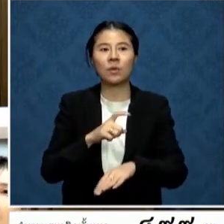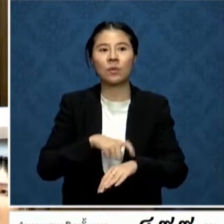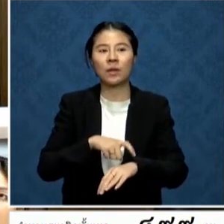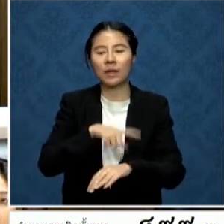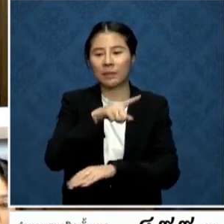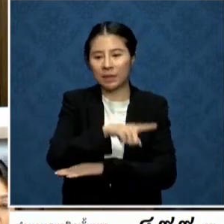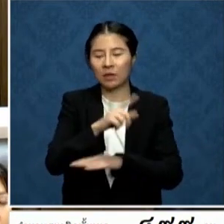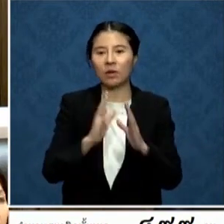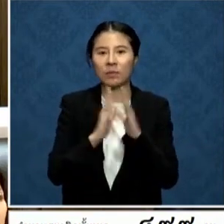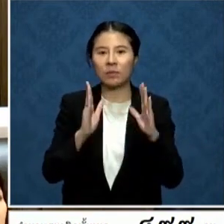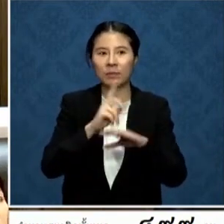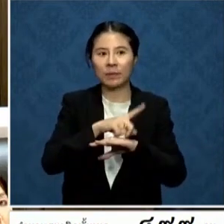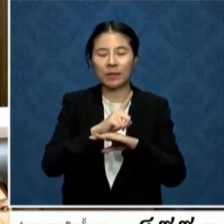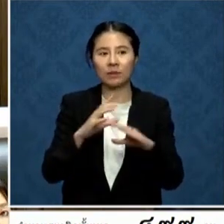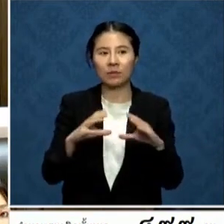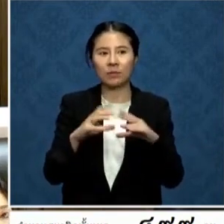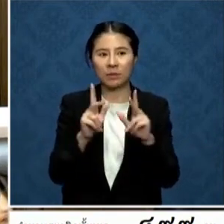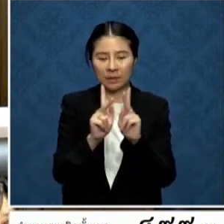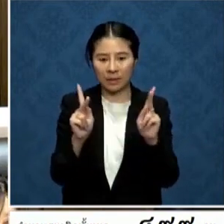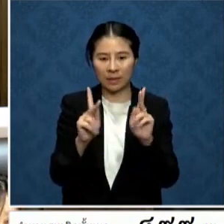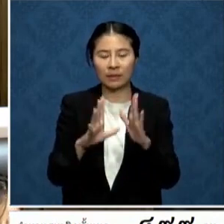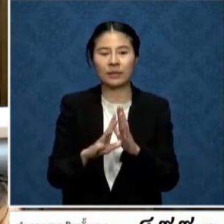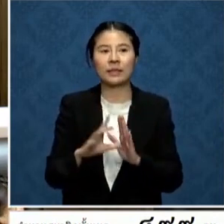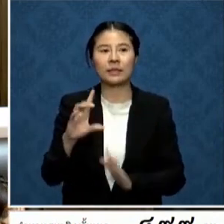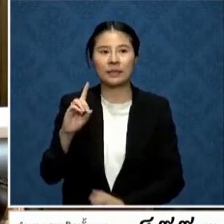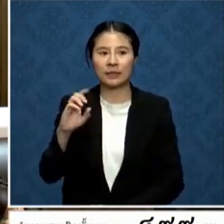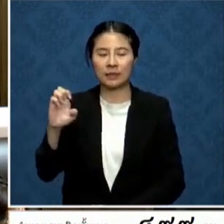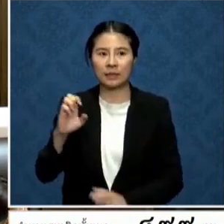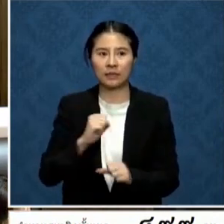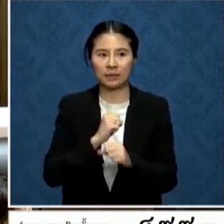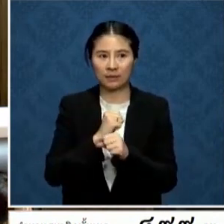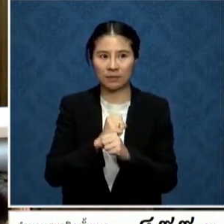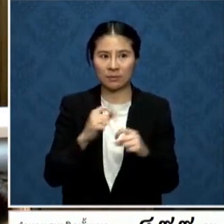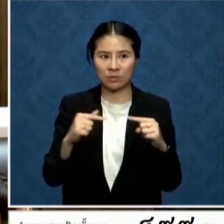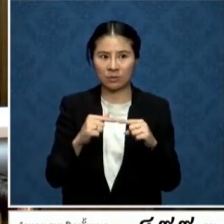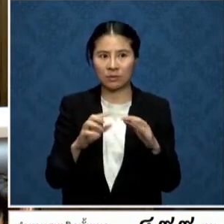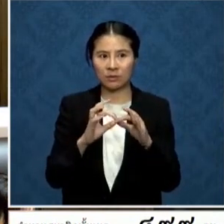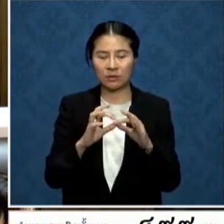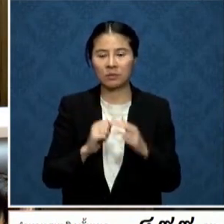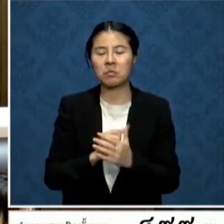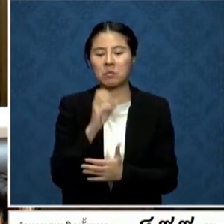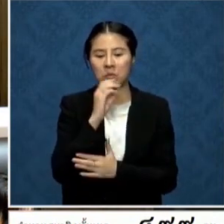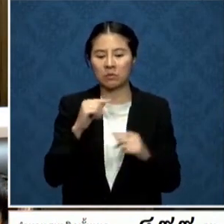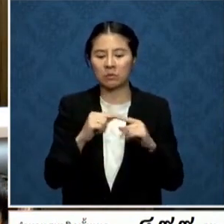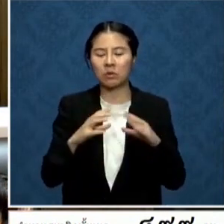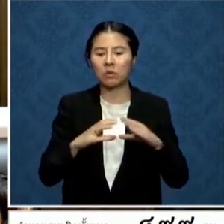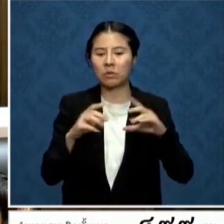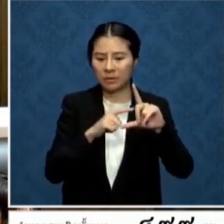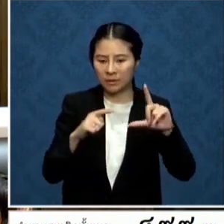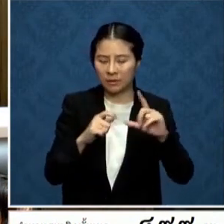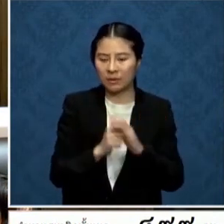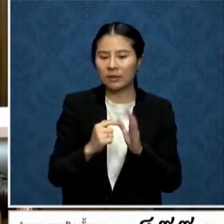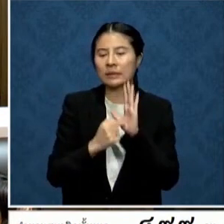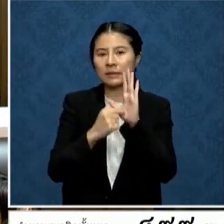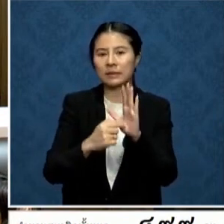ท่านประธานกรรมาธิการดีนะครับท่านธีรรัตน์สำเร็จวาณิชที่ได้ตอบรับนะครับหลังบ้านจากท่านพครวุฒที่บอกว่าพรรคเ้าไกลยินดีจะยื่น